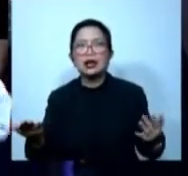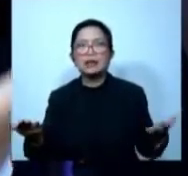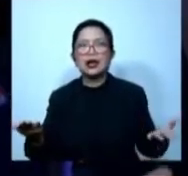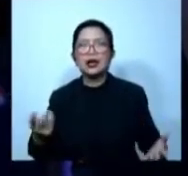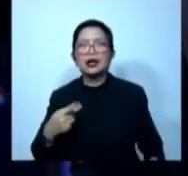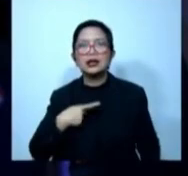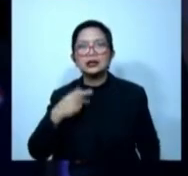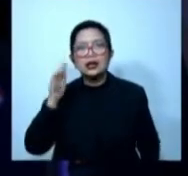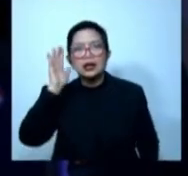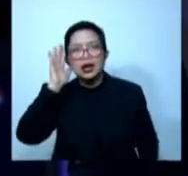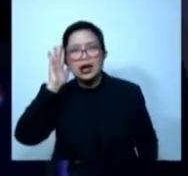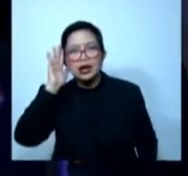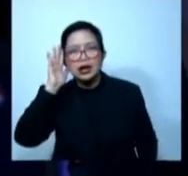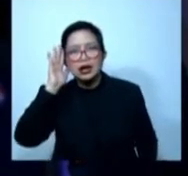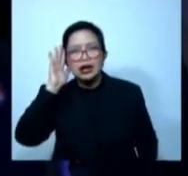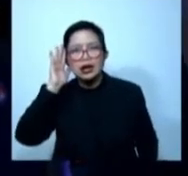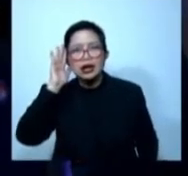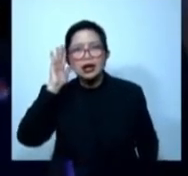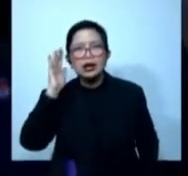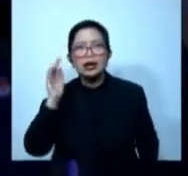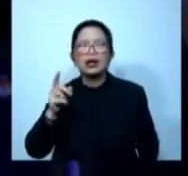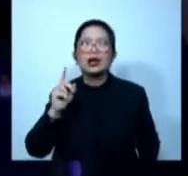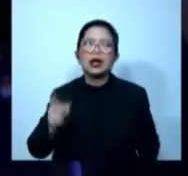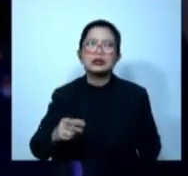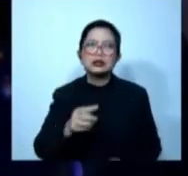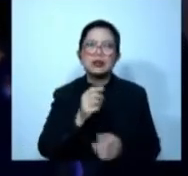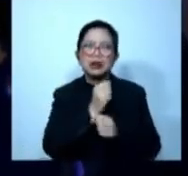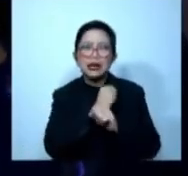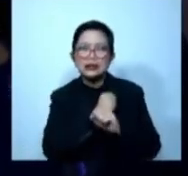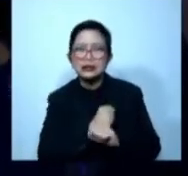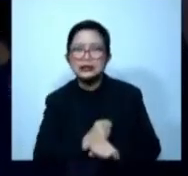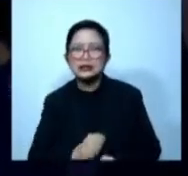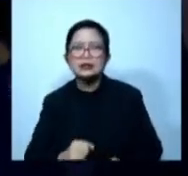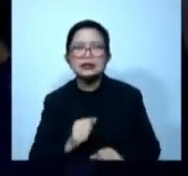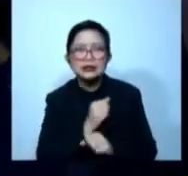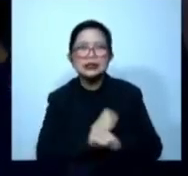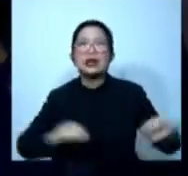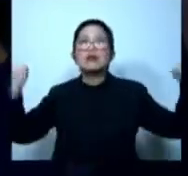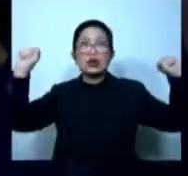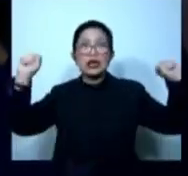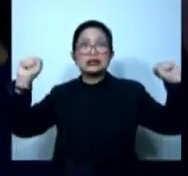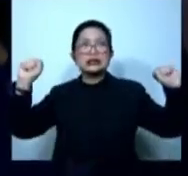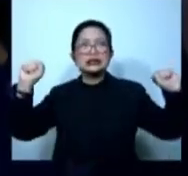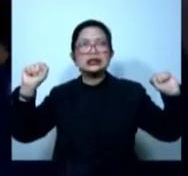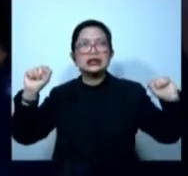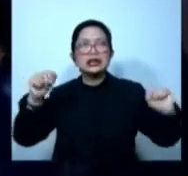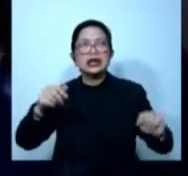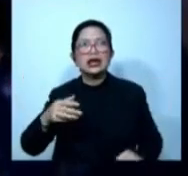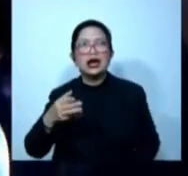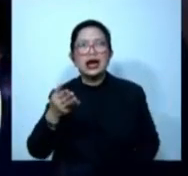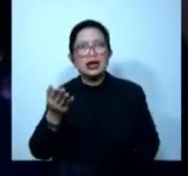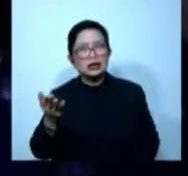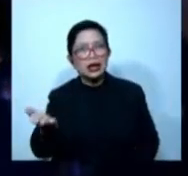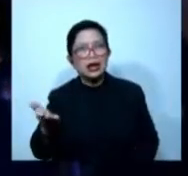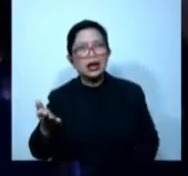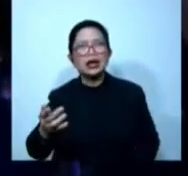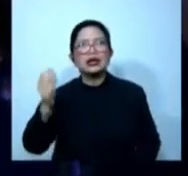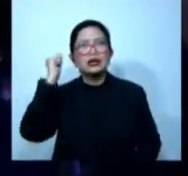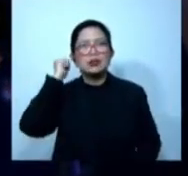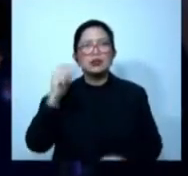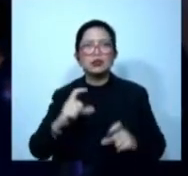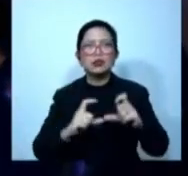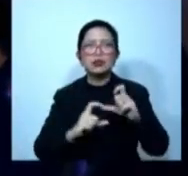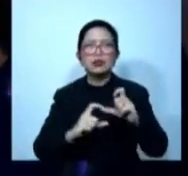mendengar ketika demokratisasi mesti berjalan dan demokrasi mesti kita jaga bersama ada ibu Sinta yang ketika menyampaikan